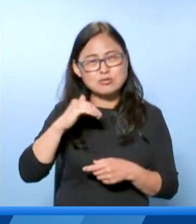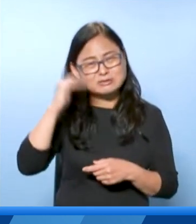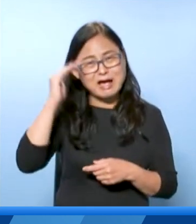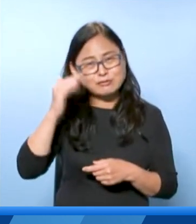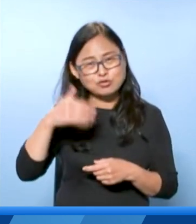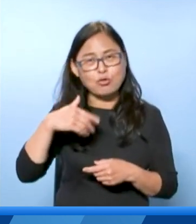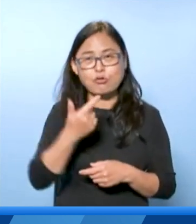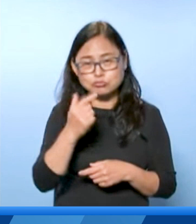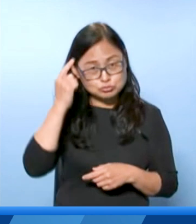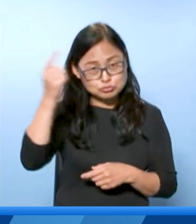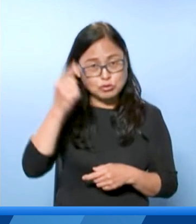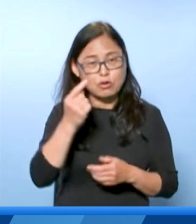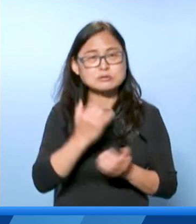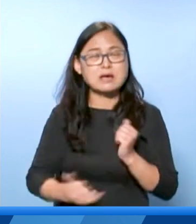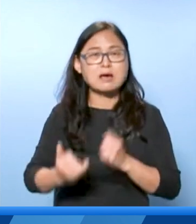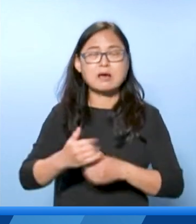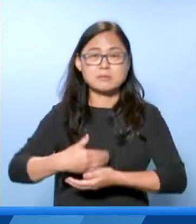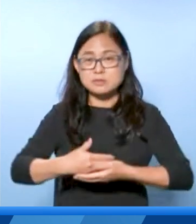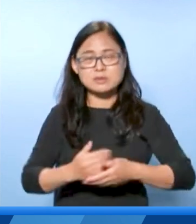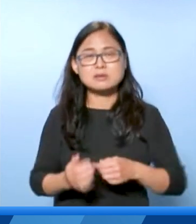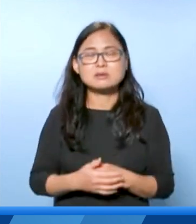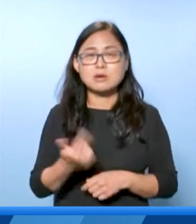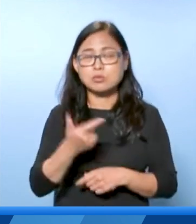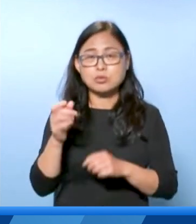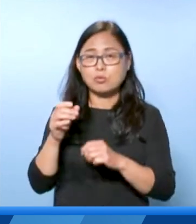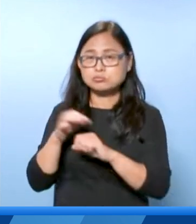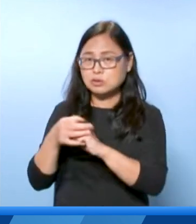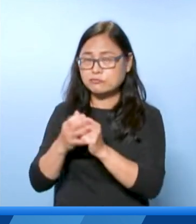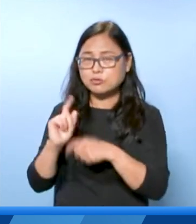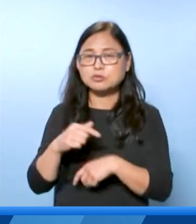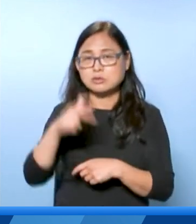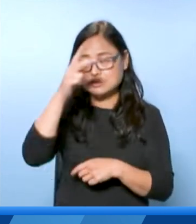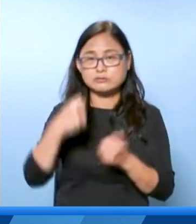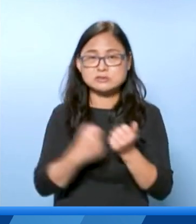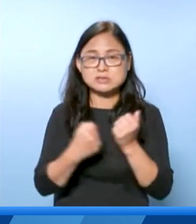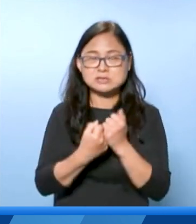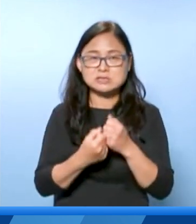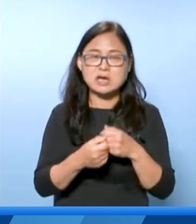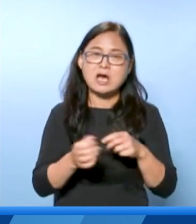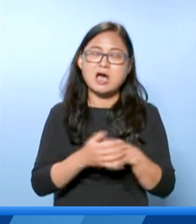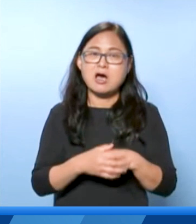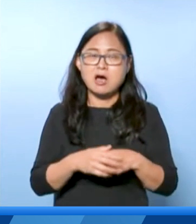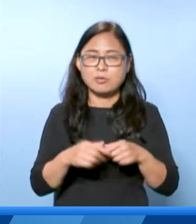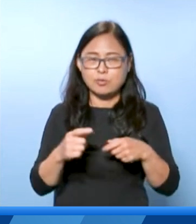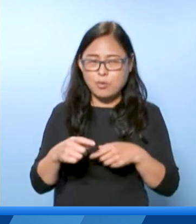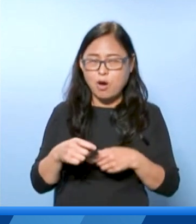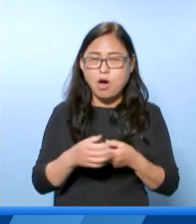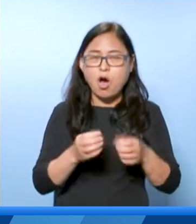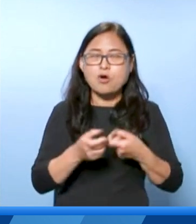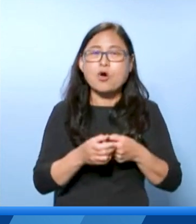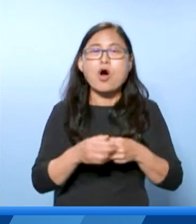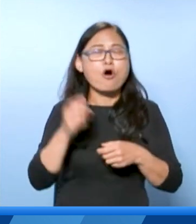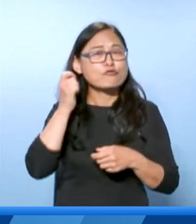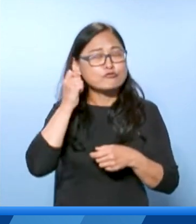啲地方咧都已經有呢一個政府去支持的卵子銀行服務，所以我們認